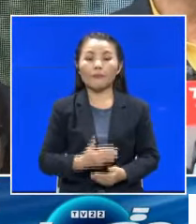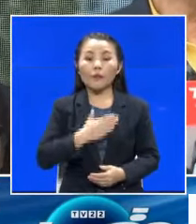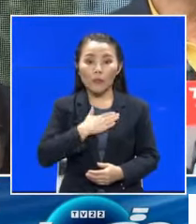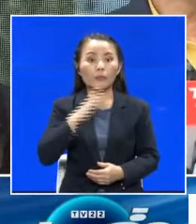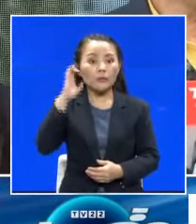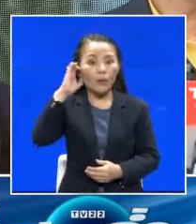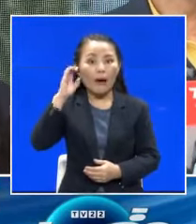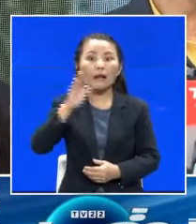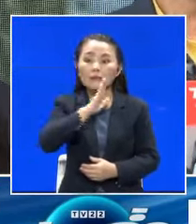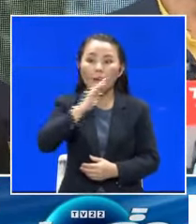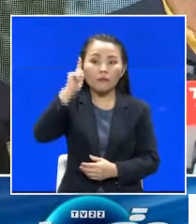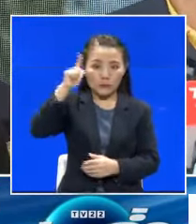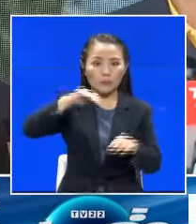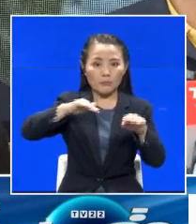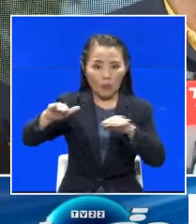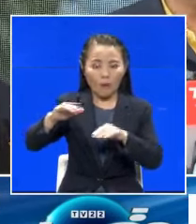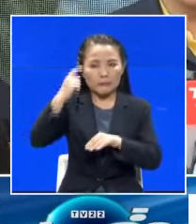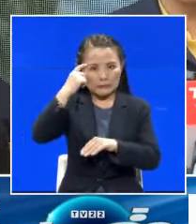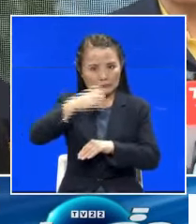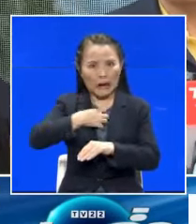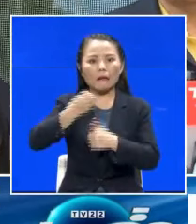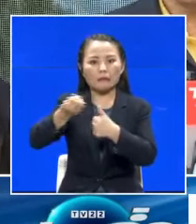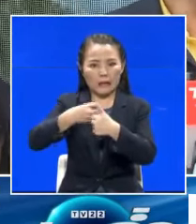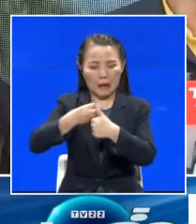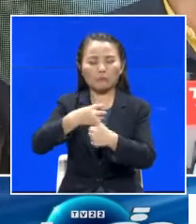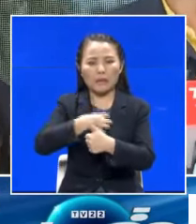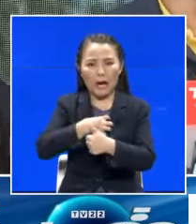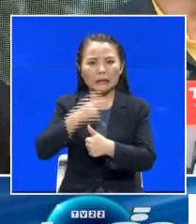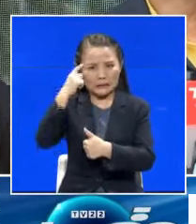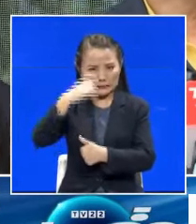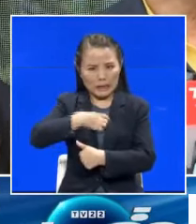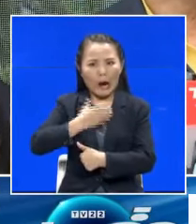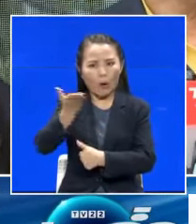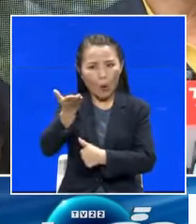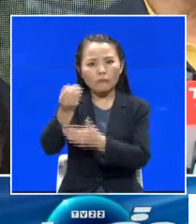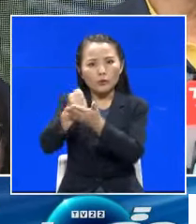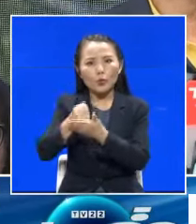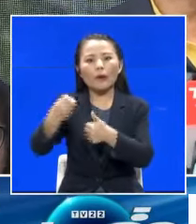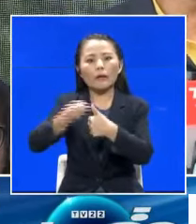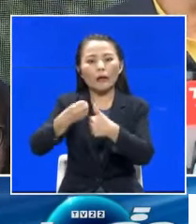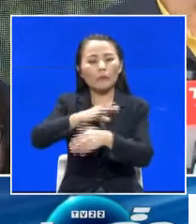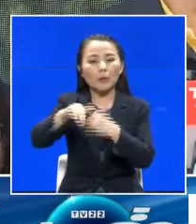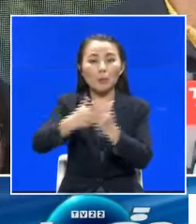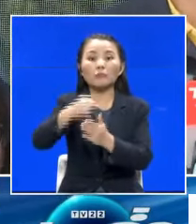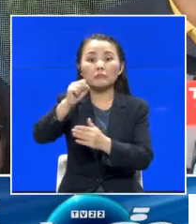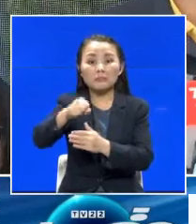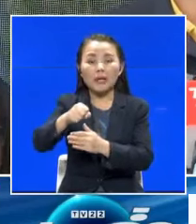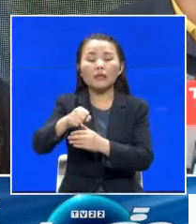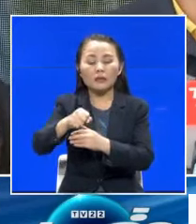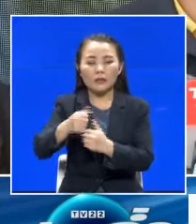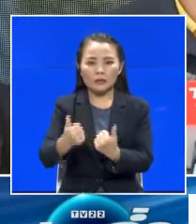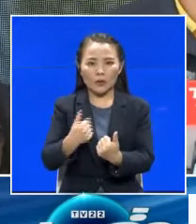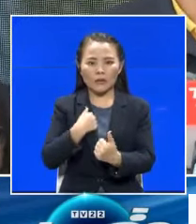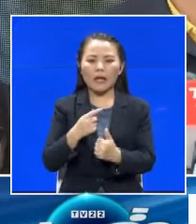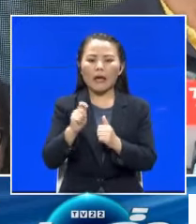ท่านอดีตนายกทักษิณพร้อมแล้วก็อยากให้คำแนะนำผมเชื่อว่าไม่มีใครในรัฐบาลนี้ไม่อยากจะรับคำแนะนำจากท่านท่